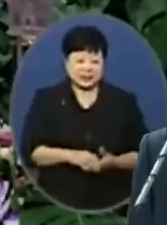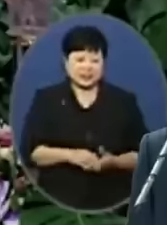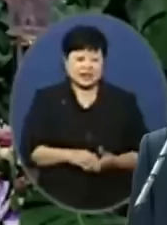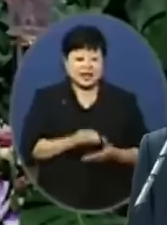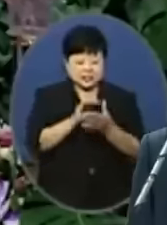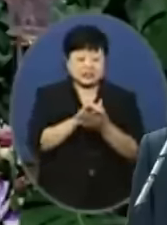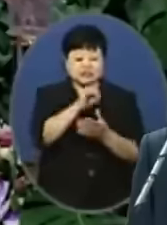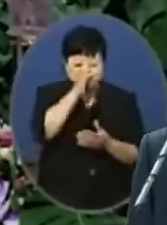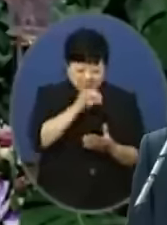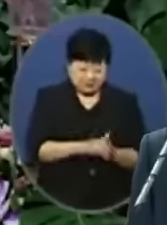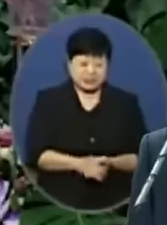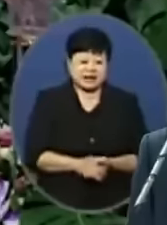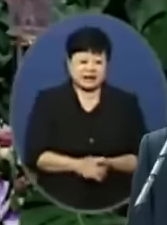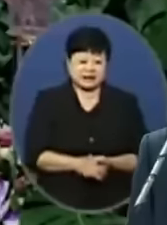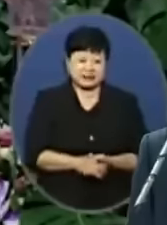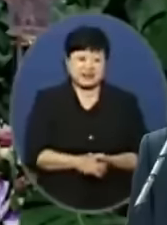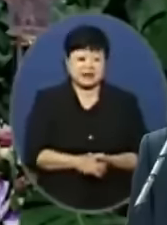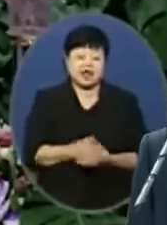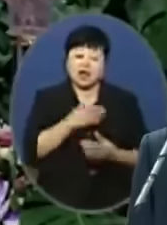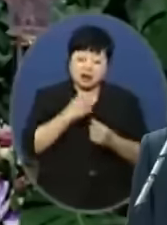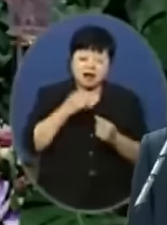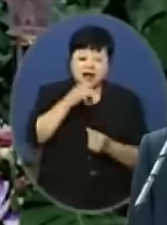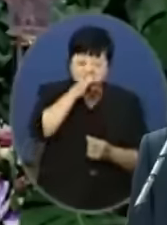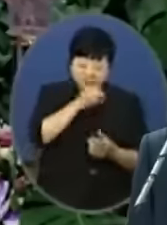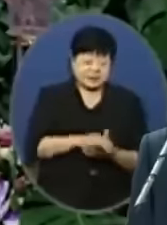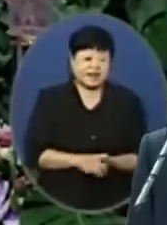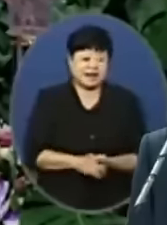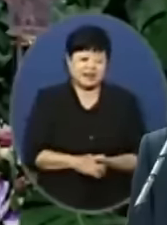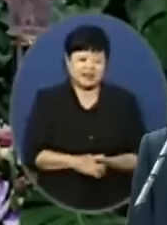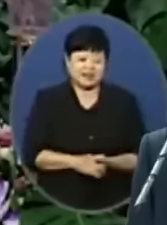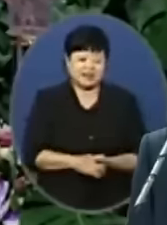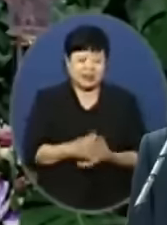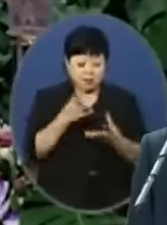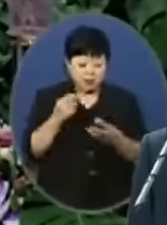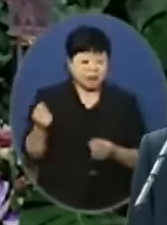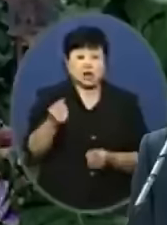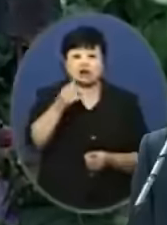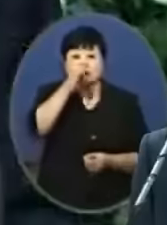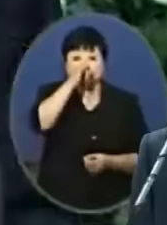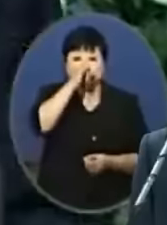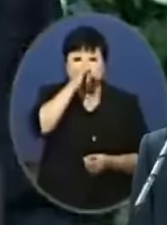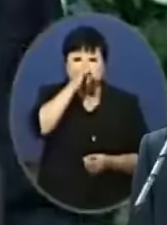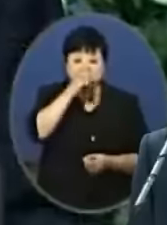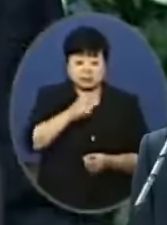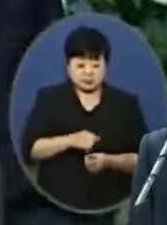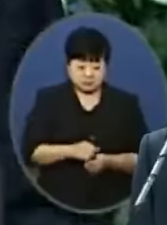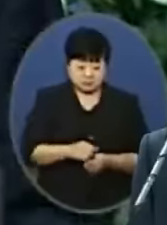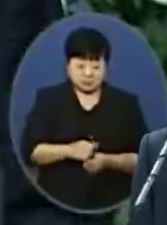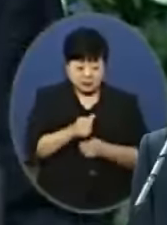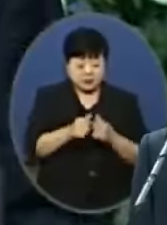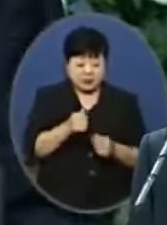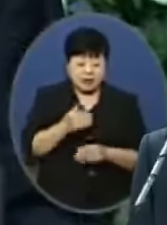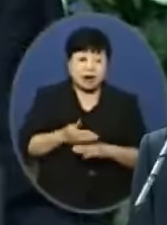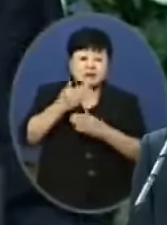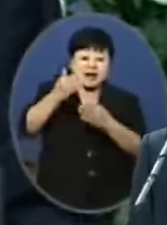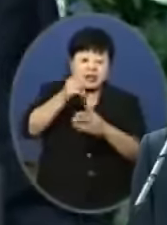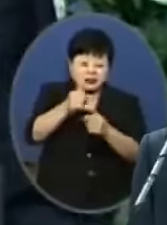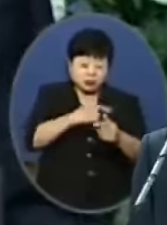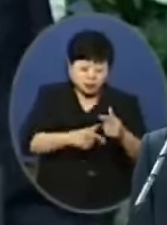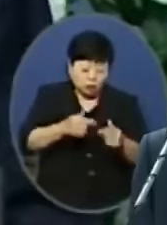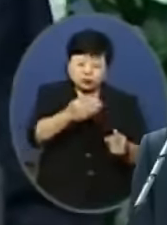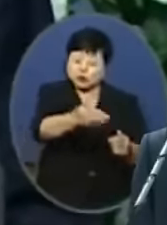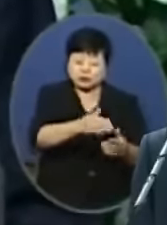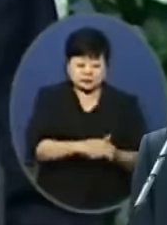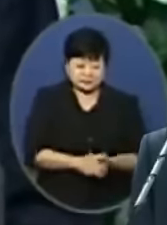내게 친구가 있습니다. 넷째, 내게 건강이 있습니다. 얼마나 많이 가지고 있냐? 가지고 있는 것 가지고 하나님께 감사하면 하나님 더